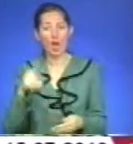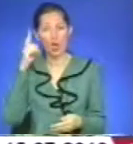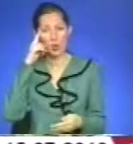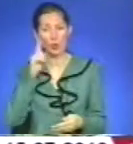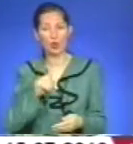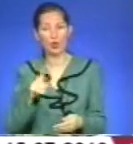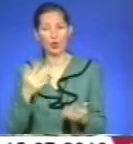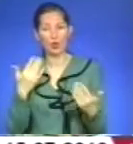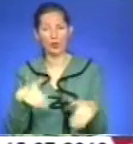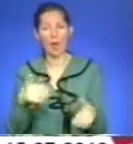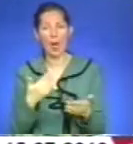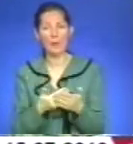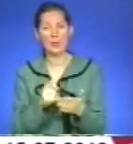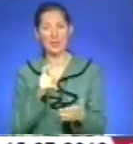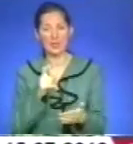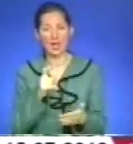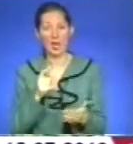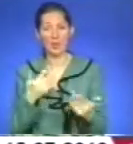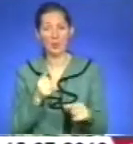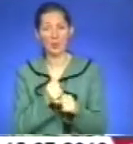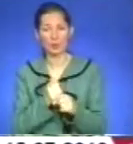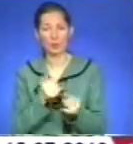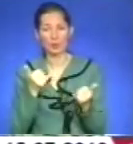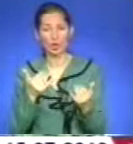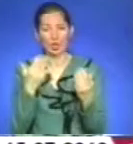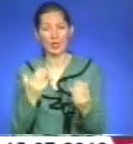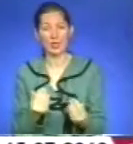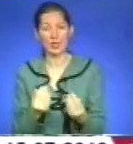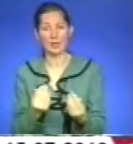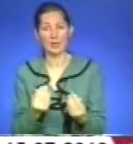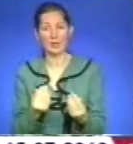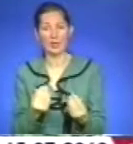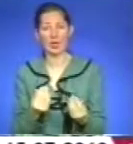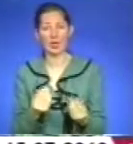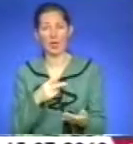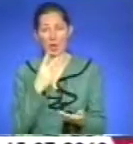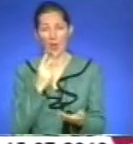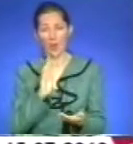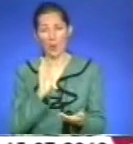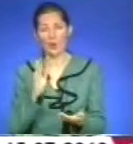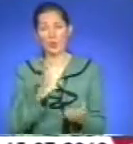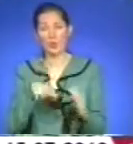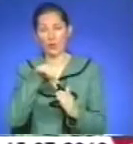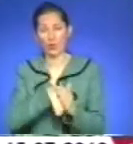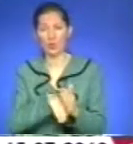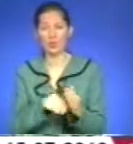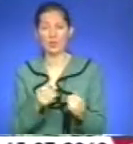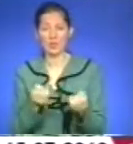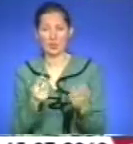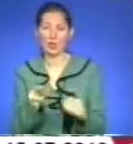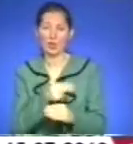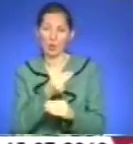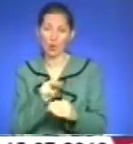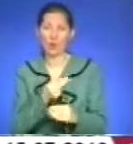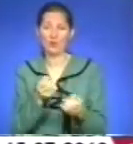вже біля 100 вже їх запрацювало на сьогоднішній день. По ходу життя ми ще будемо вносити, звичайно, корективи. Ми сьогодні